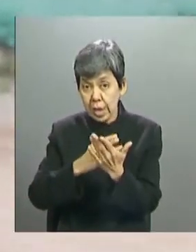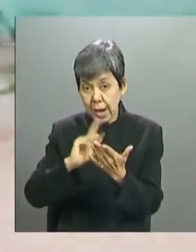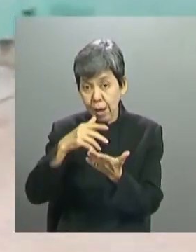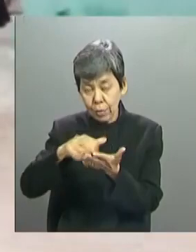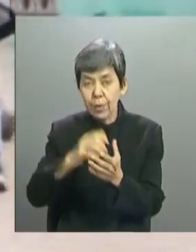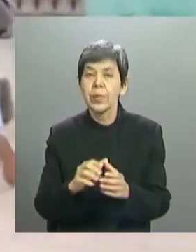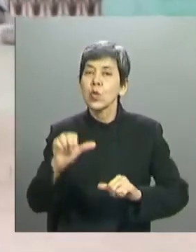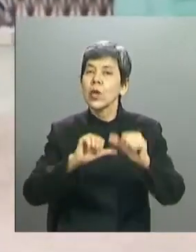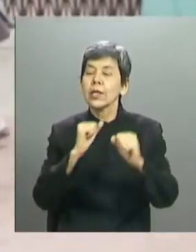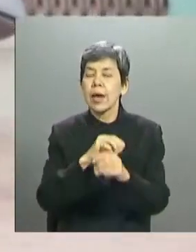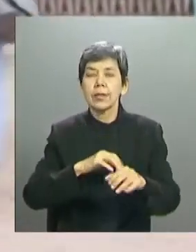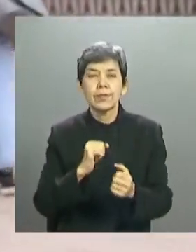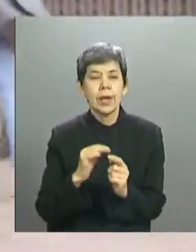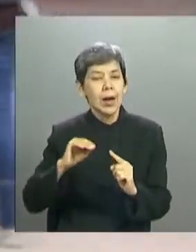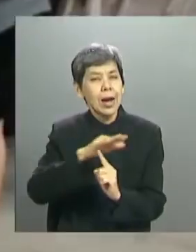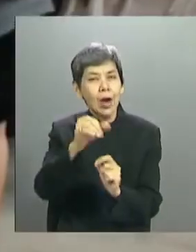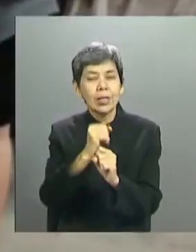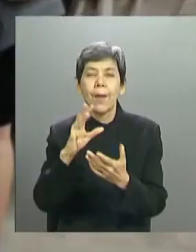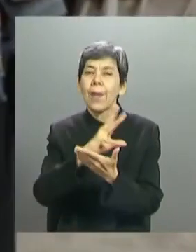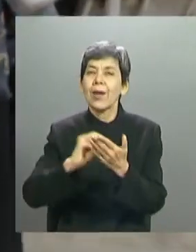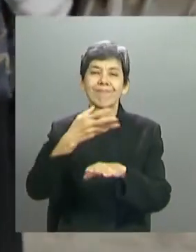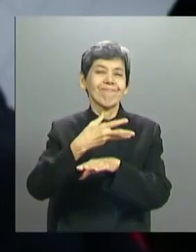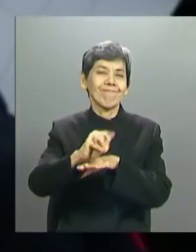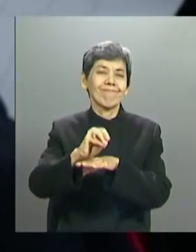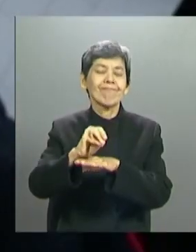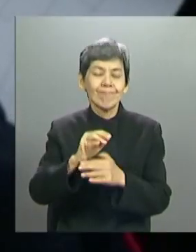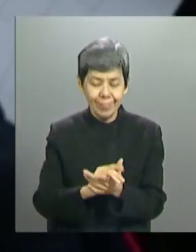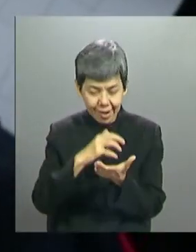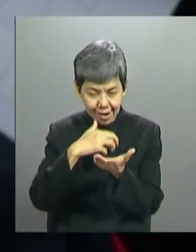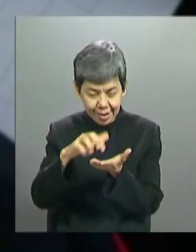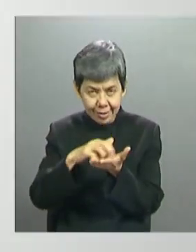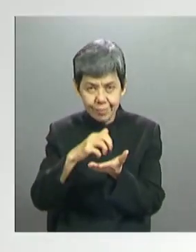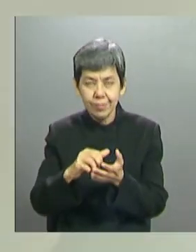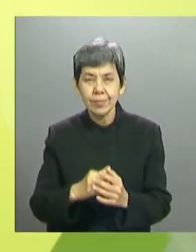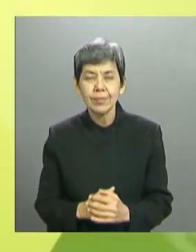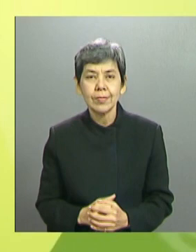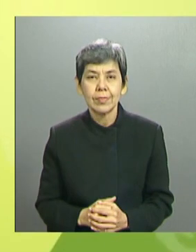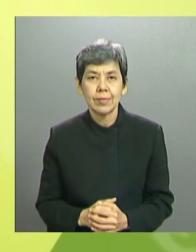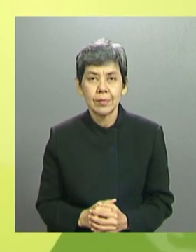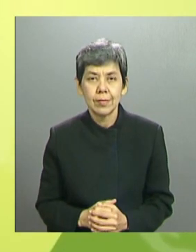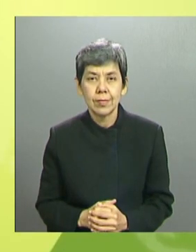ะวิทยาการสารสนเทศมหาวิทยาลัยมหาสารคามรายงาน